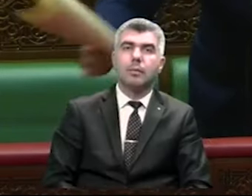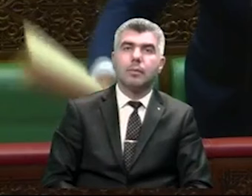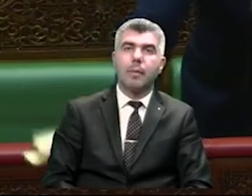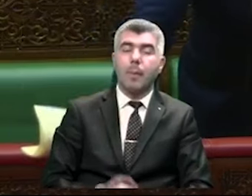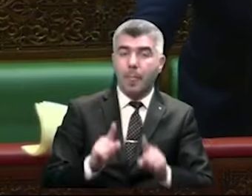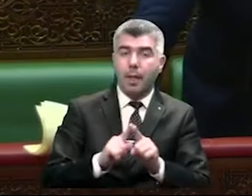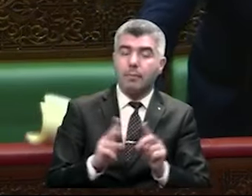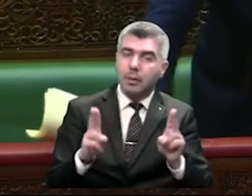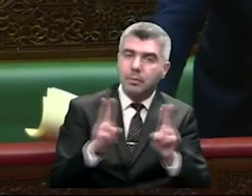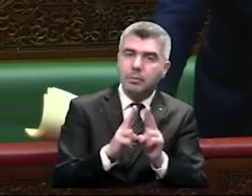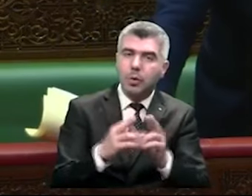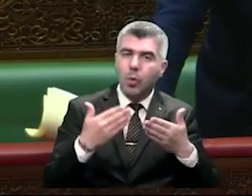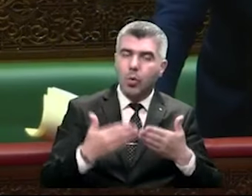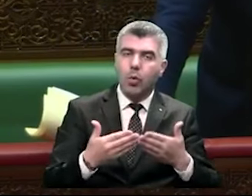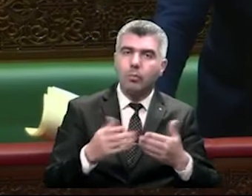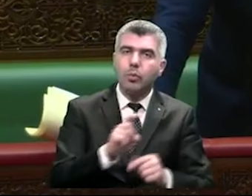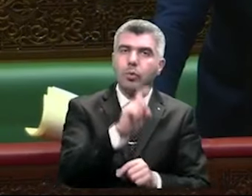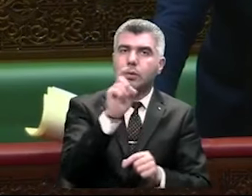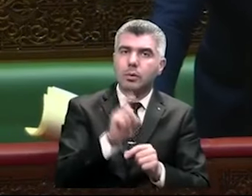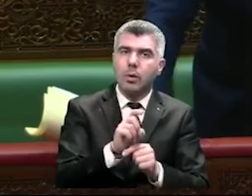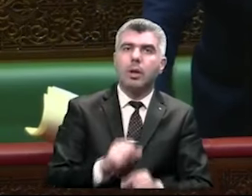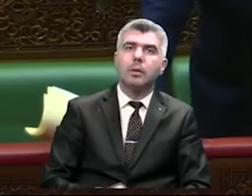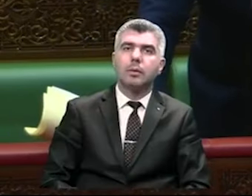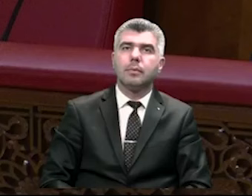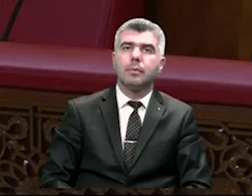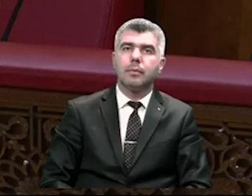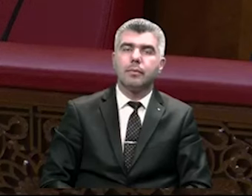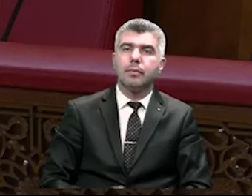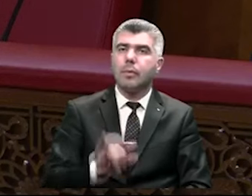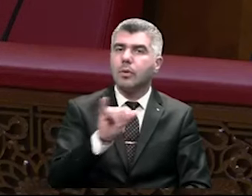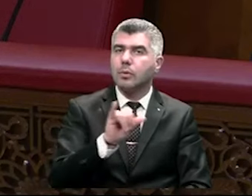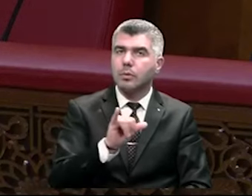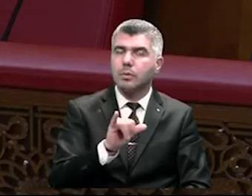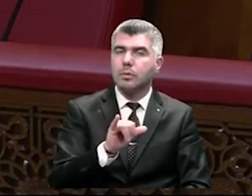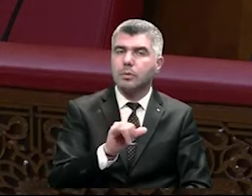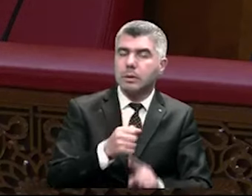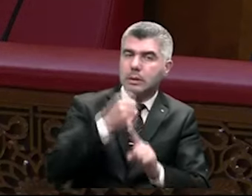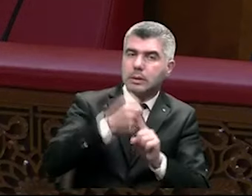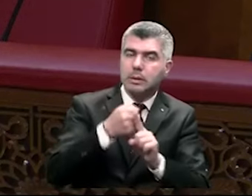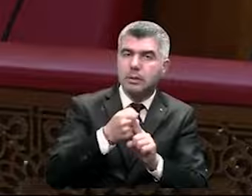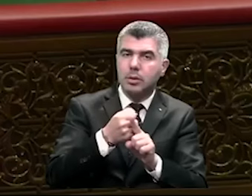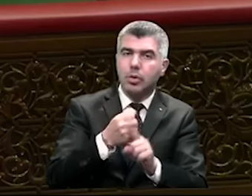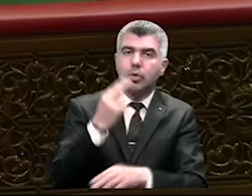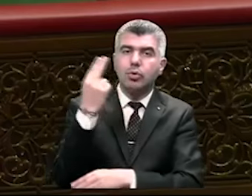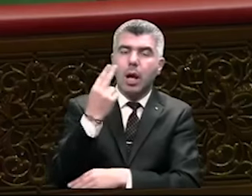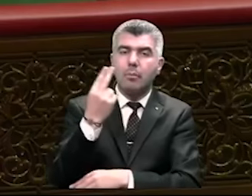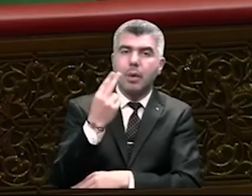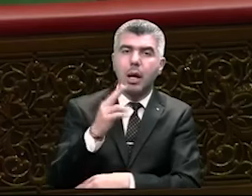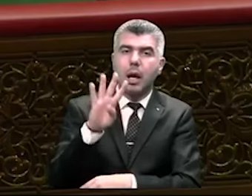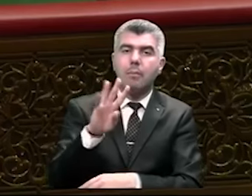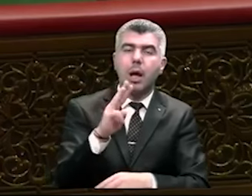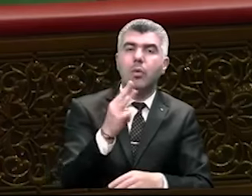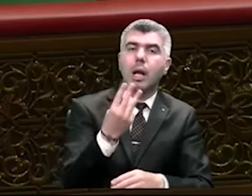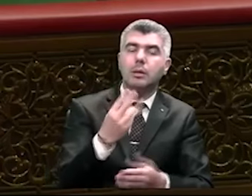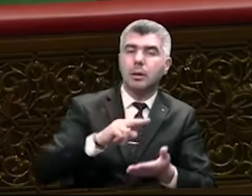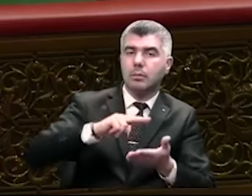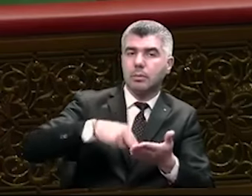ان تلاقاو اليوم باش نسالكم على على مسار انشاء الجامعه 34 نواه جامعيه اللي اشرت